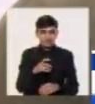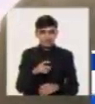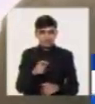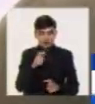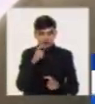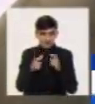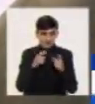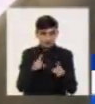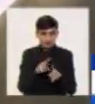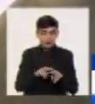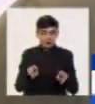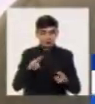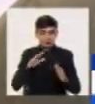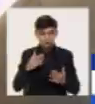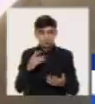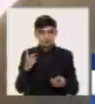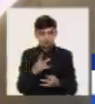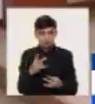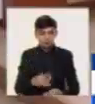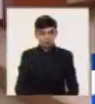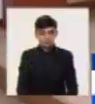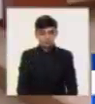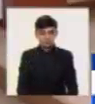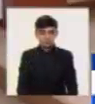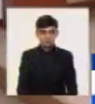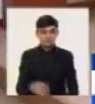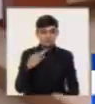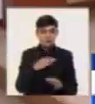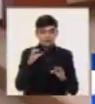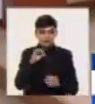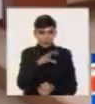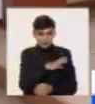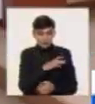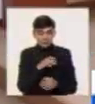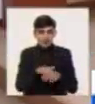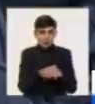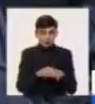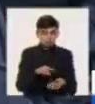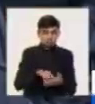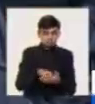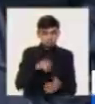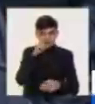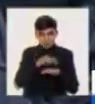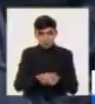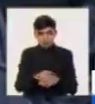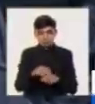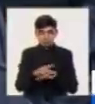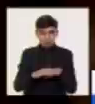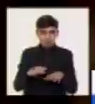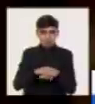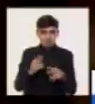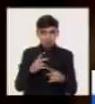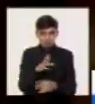айғайлап тұрып беретін ондайда артистер керек. Ал көптің есінде халық тізерлеп үкіметтен кешірім сұрасын деген сөзімен қалған